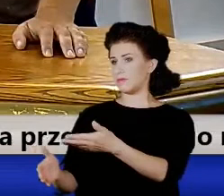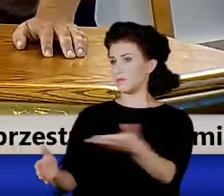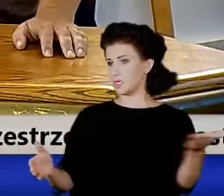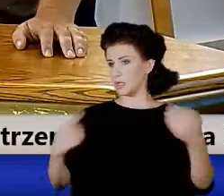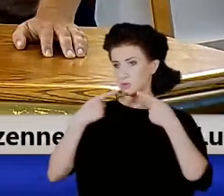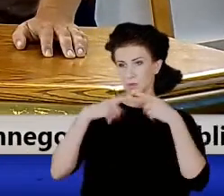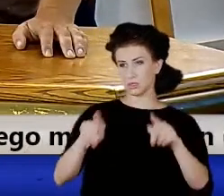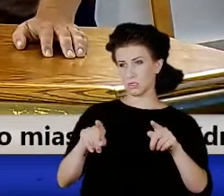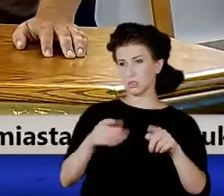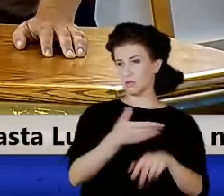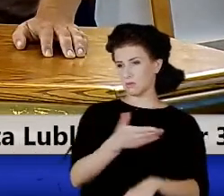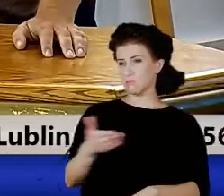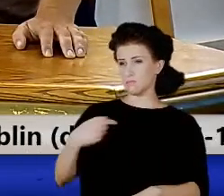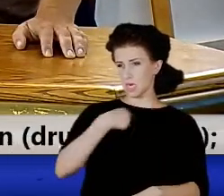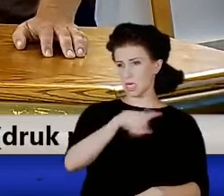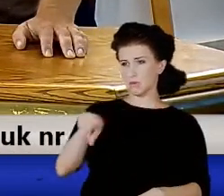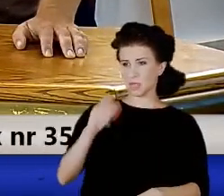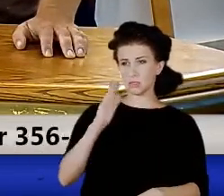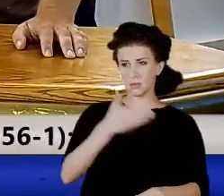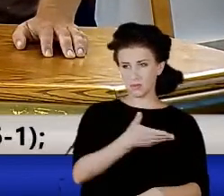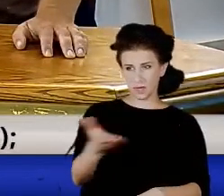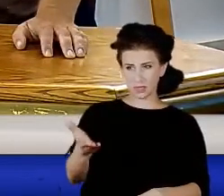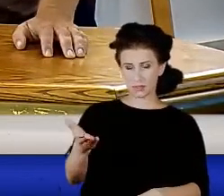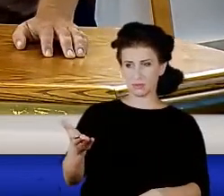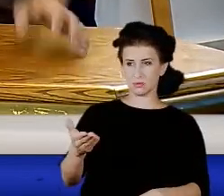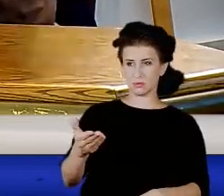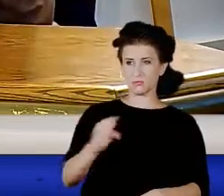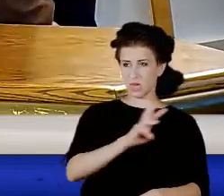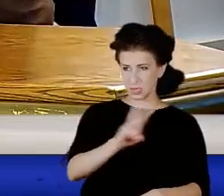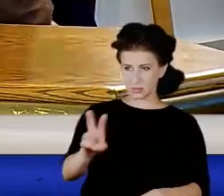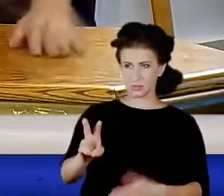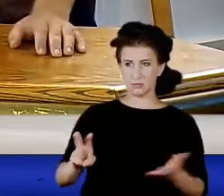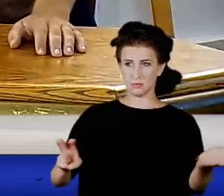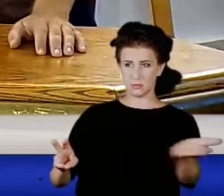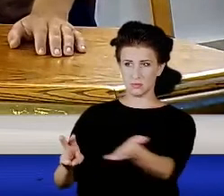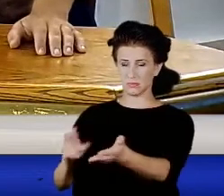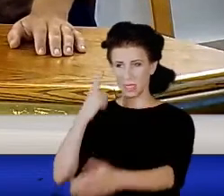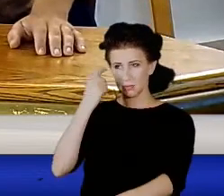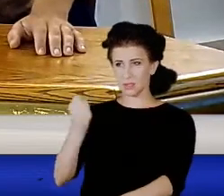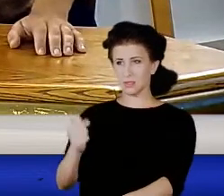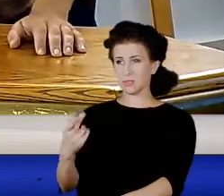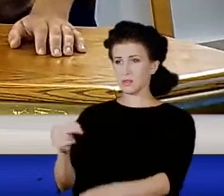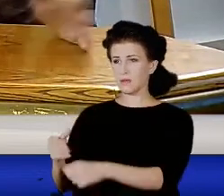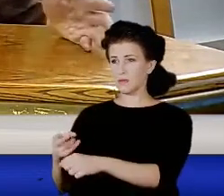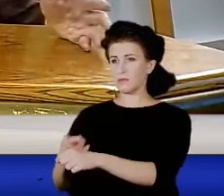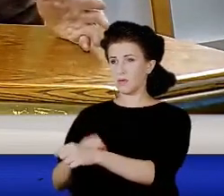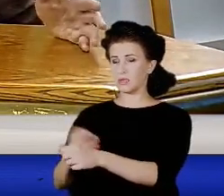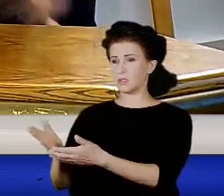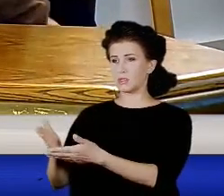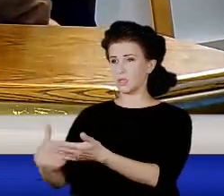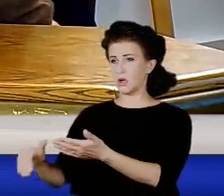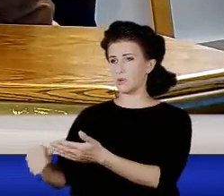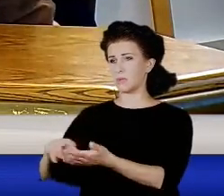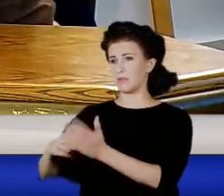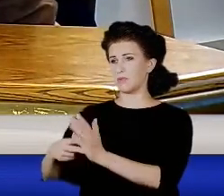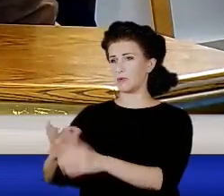to was będziemy pamiętać, a nie urzędników Wydziału Planowania, którzy są zatrudnieni,